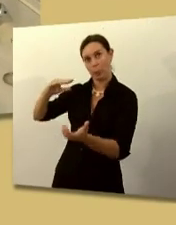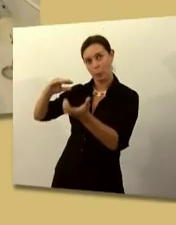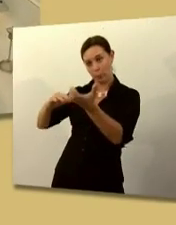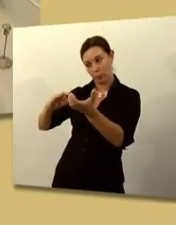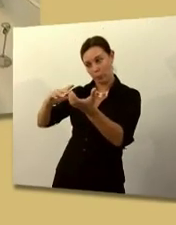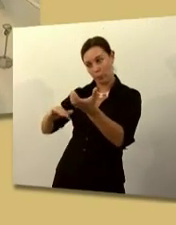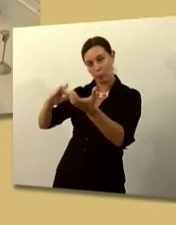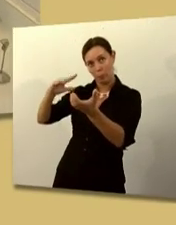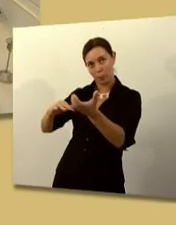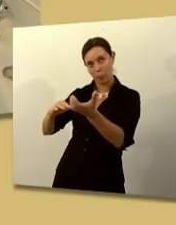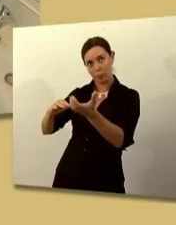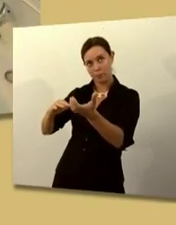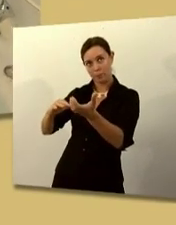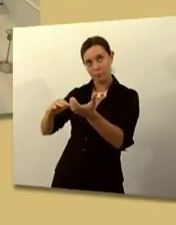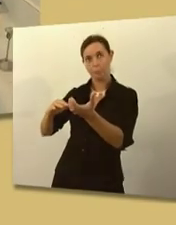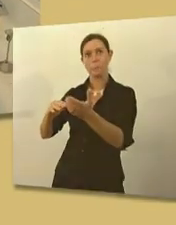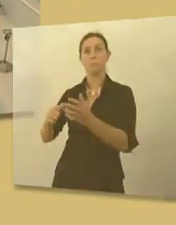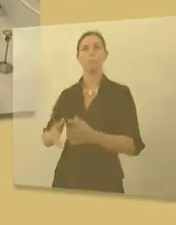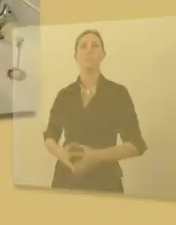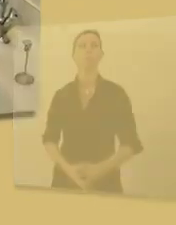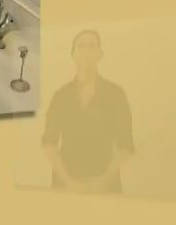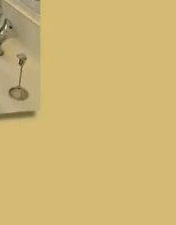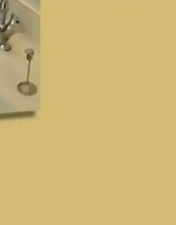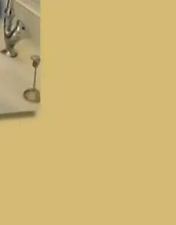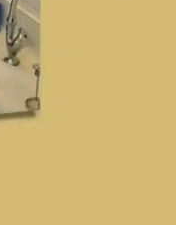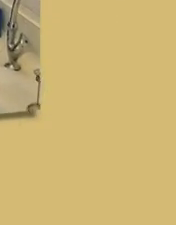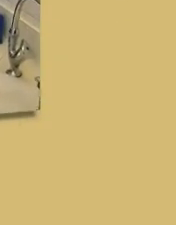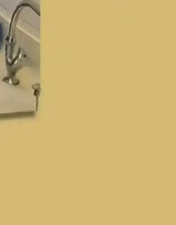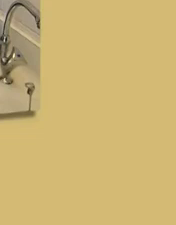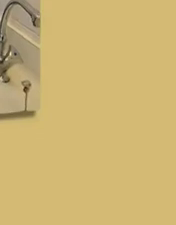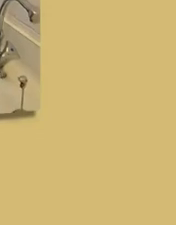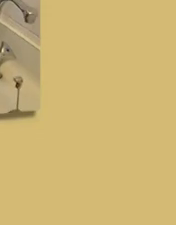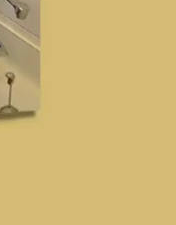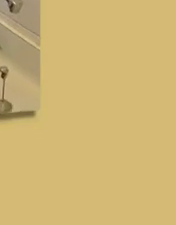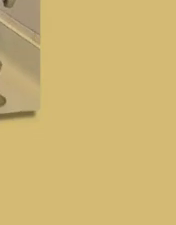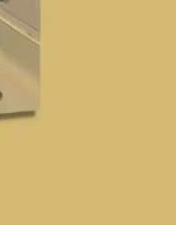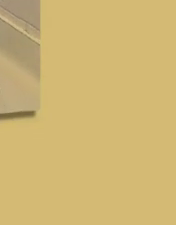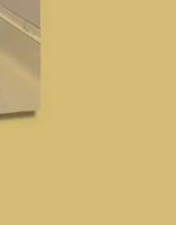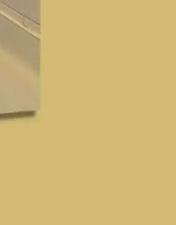Voilà. Sous les fesses. Attends, ma chérie, on va dans le bouche.